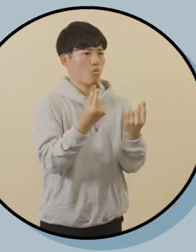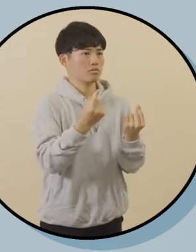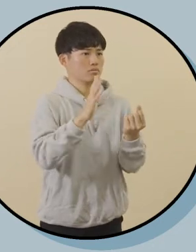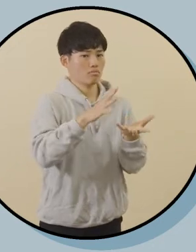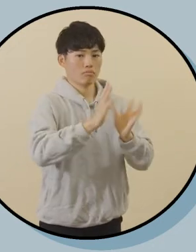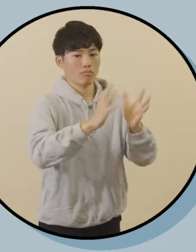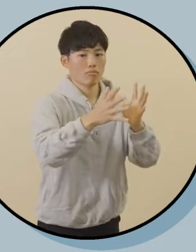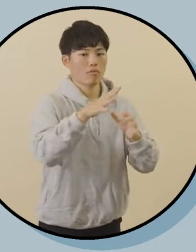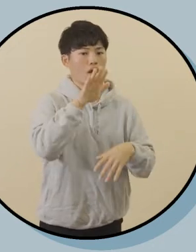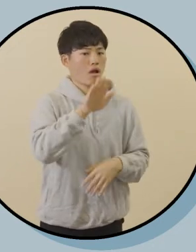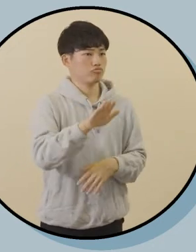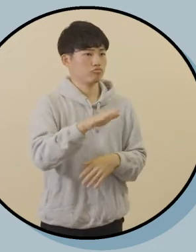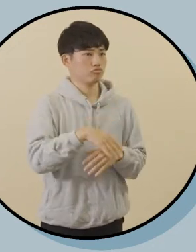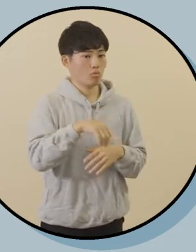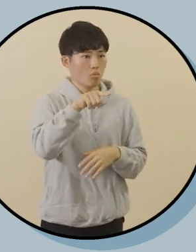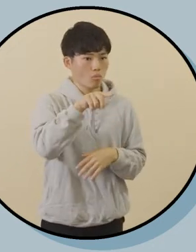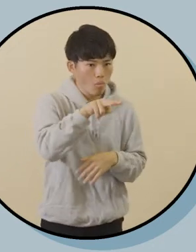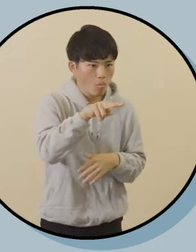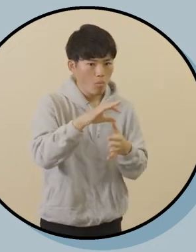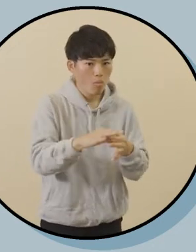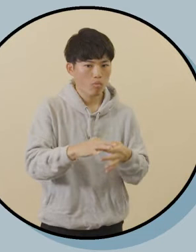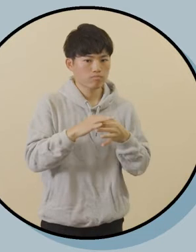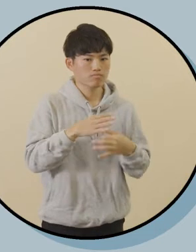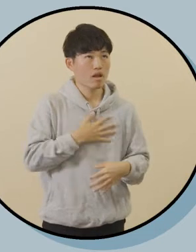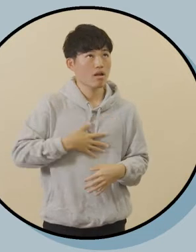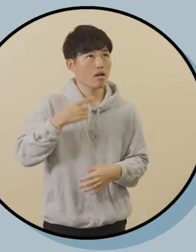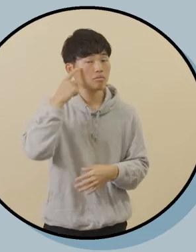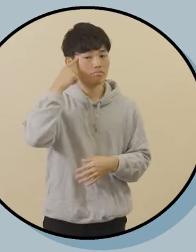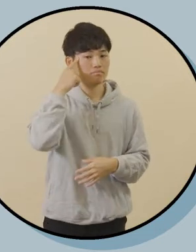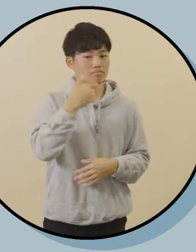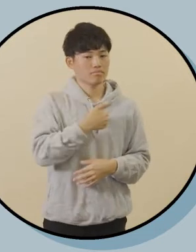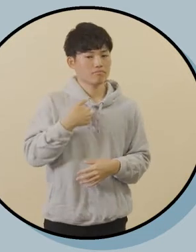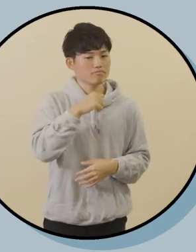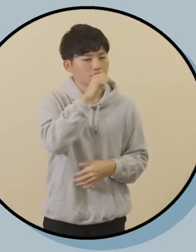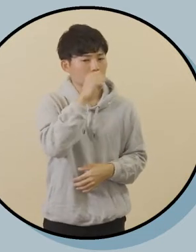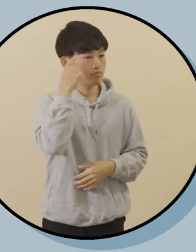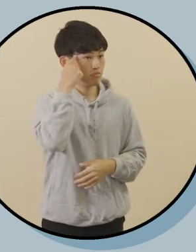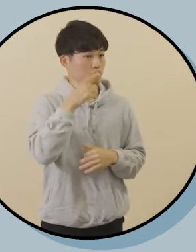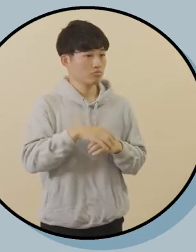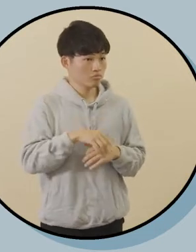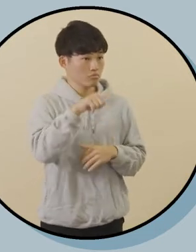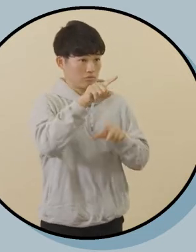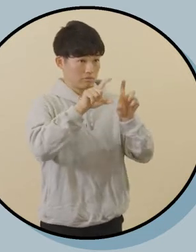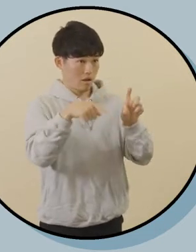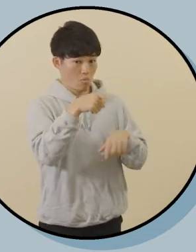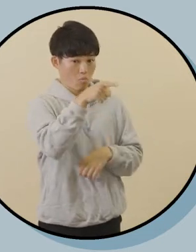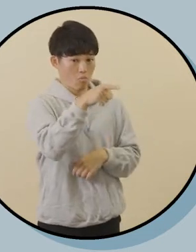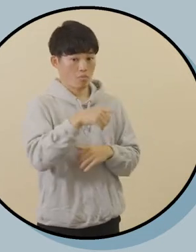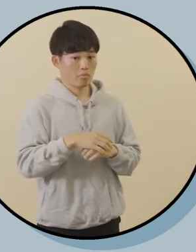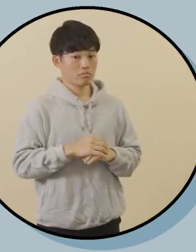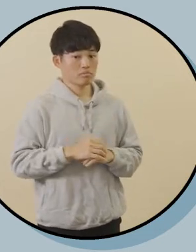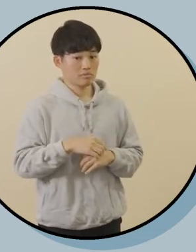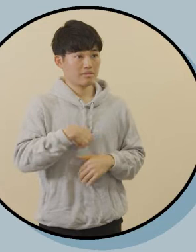態していく、変容していくっていうことも、なんかすごく、こう、直感的に感じられるといいなと思うときに、特に平野